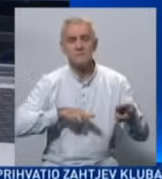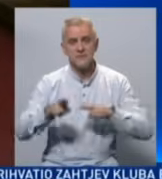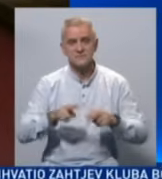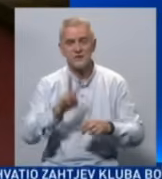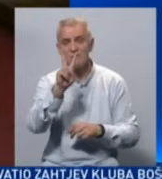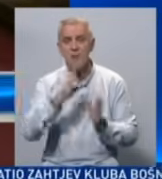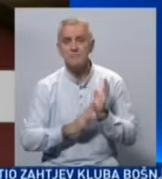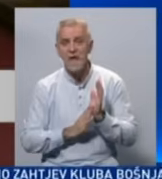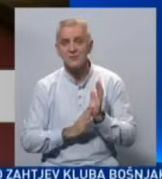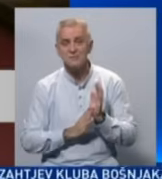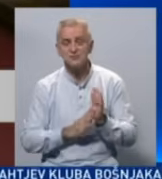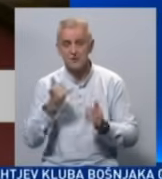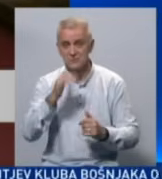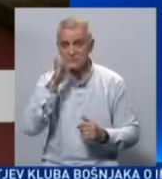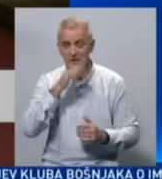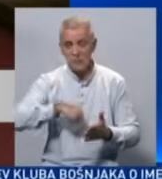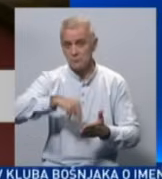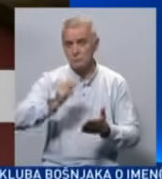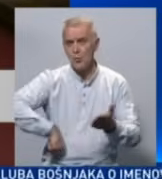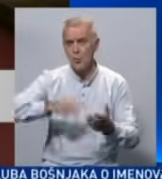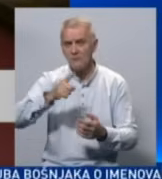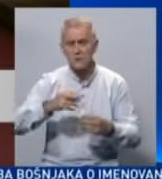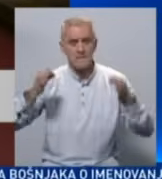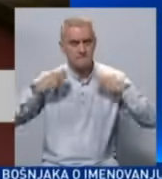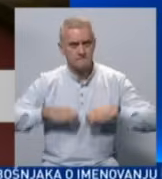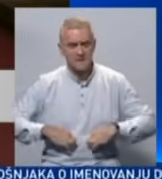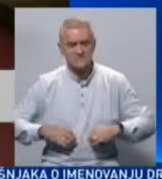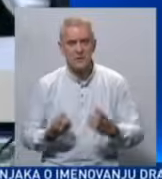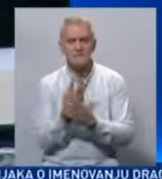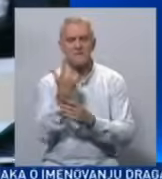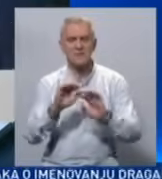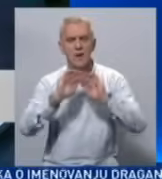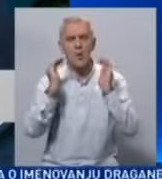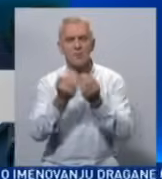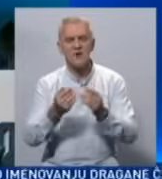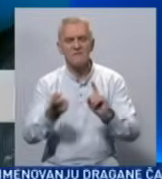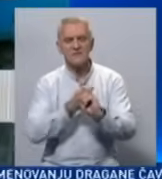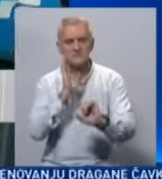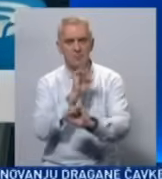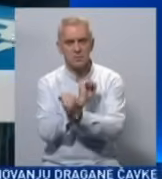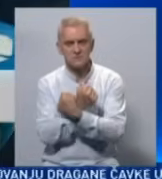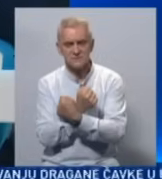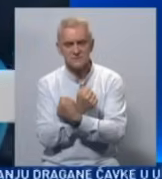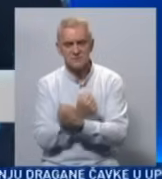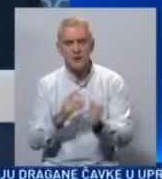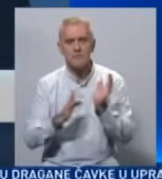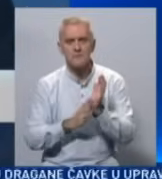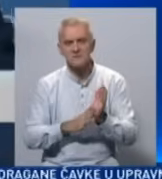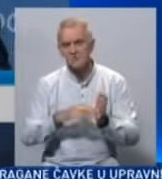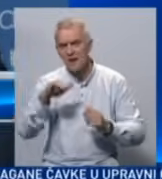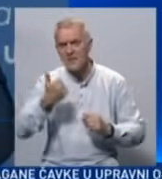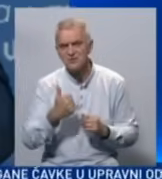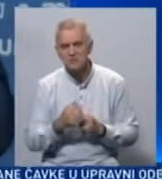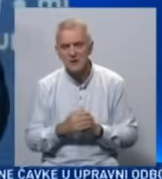Vojin Mijatović danas je u Sarajevu potpisao ugovore s predsjednicima Privredne komore Federacije Bosne i Hercegovine Mirsadom